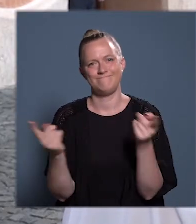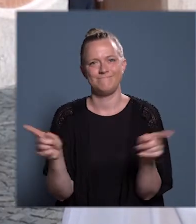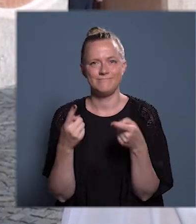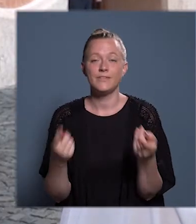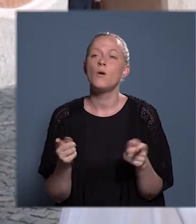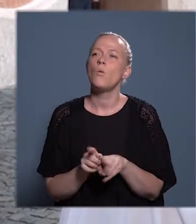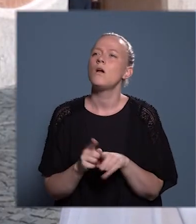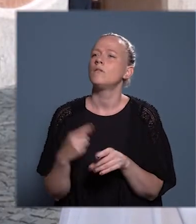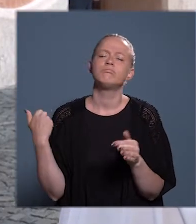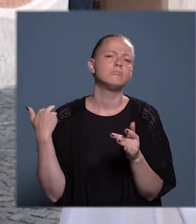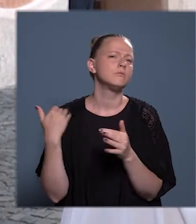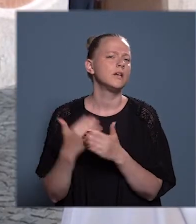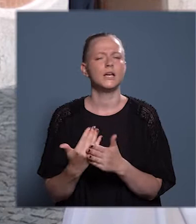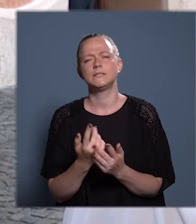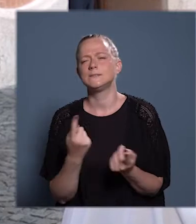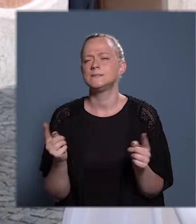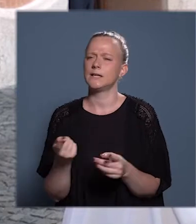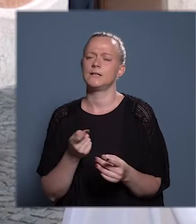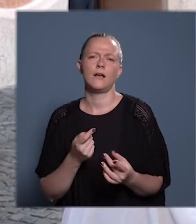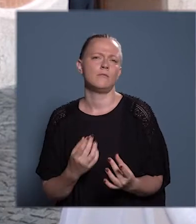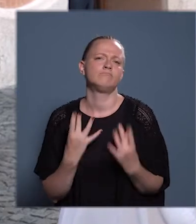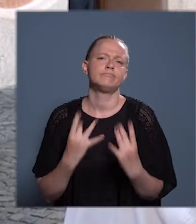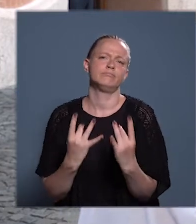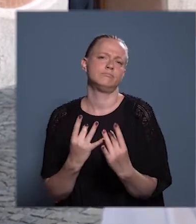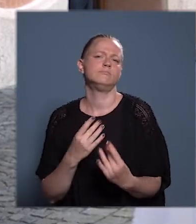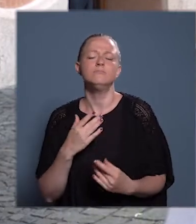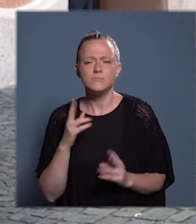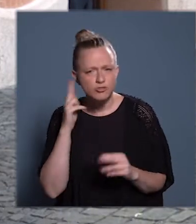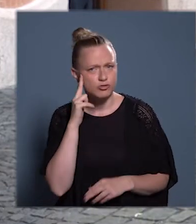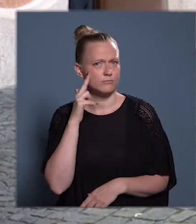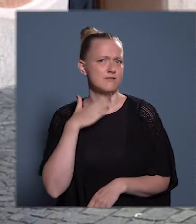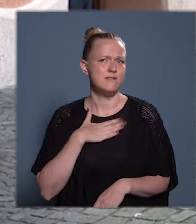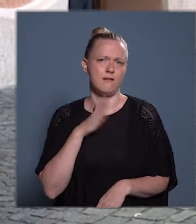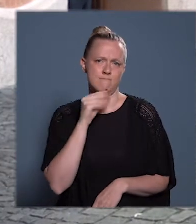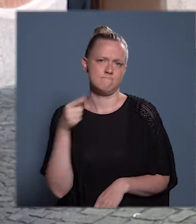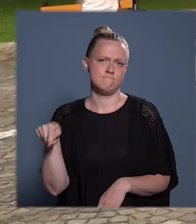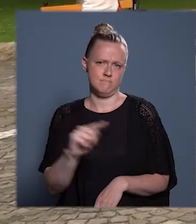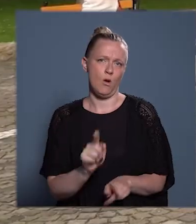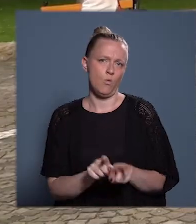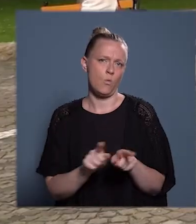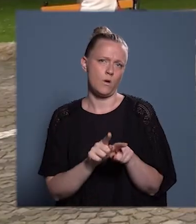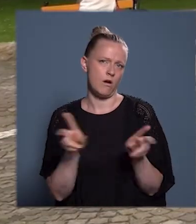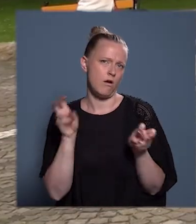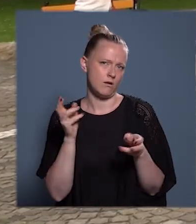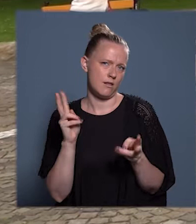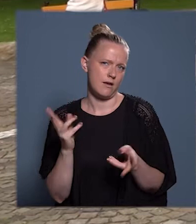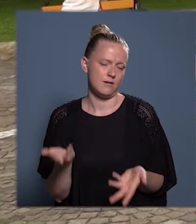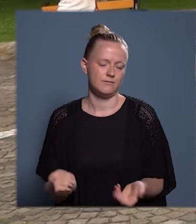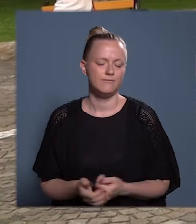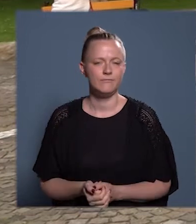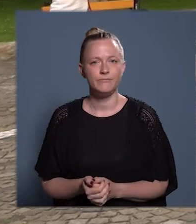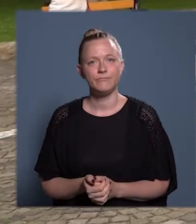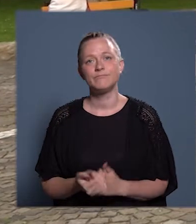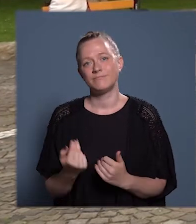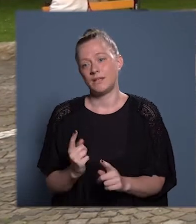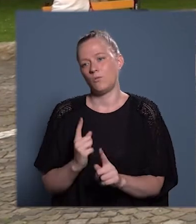melódiákat, amiket tényleg ismernek, meg szeretnek az emberek, azt hallhatják tőlünk. Ez a hozzáállás,